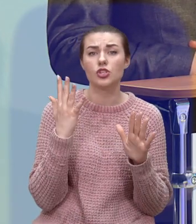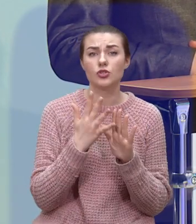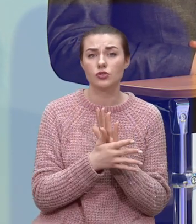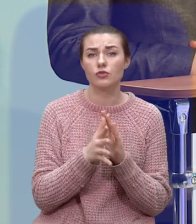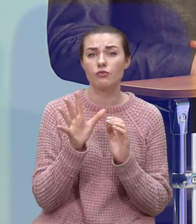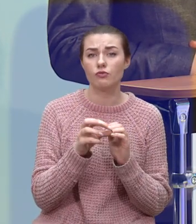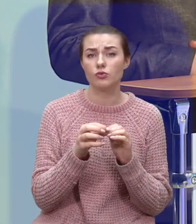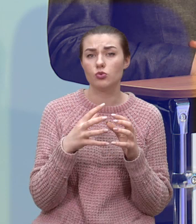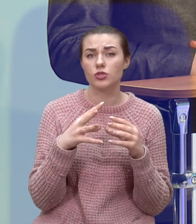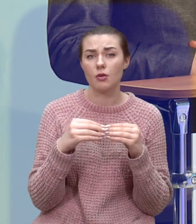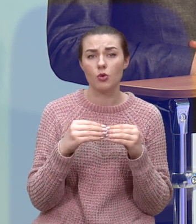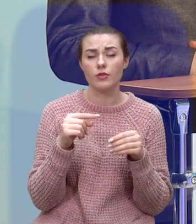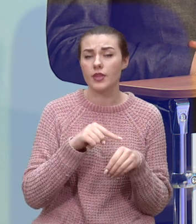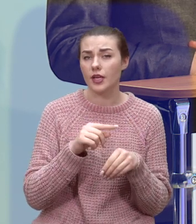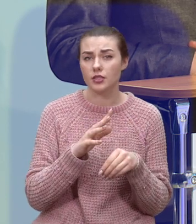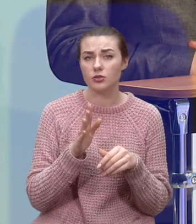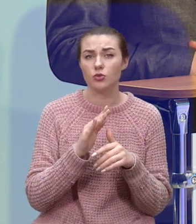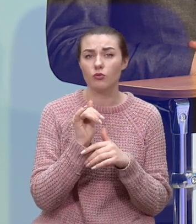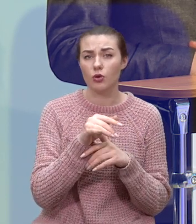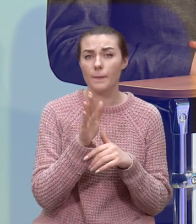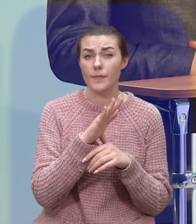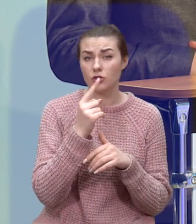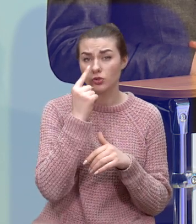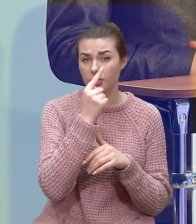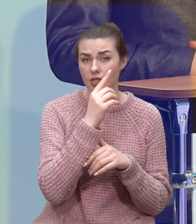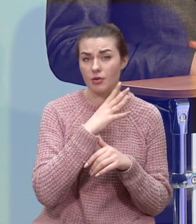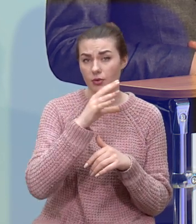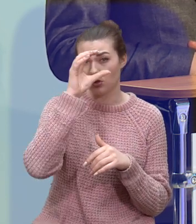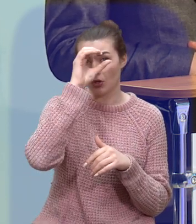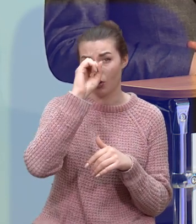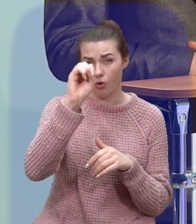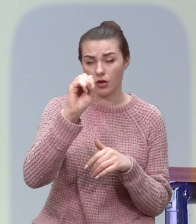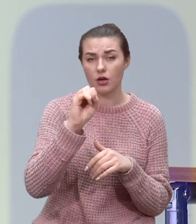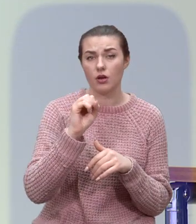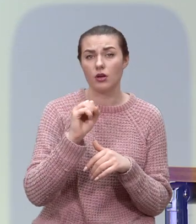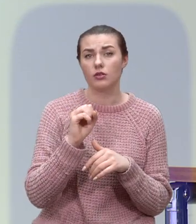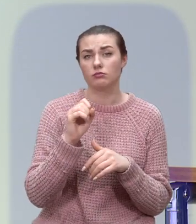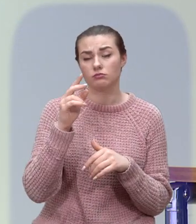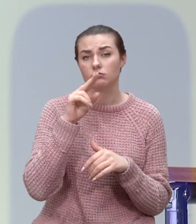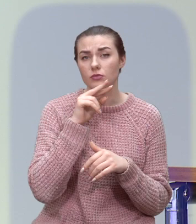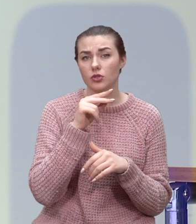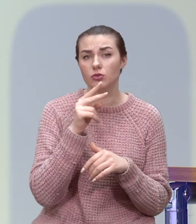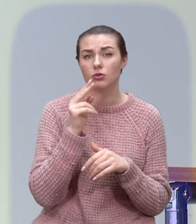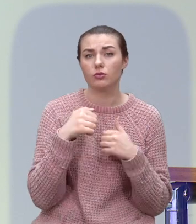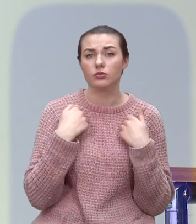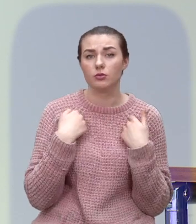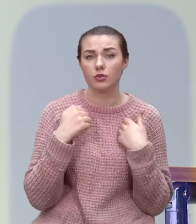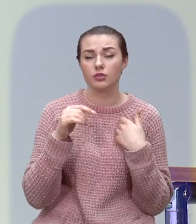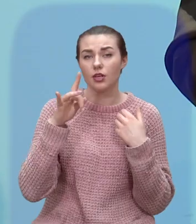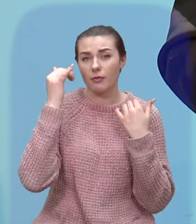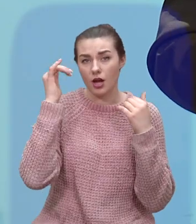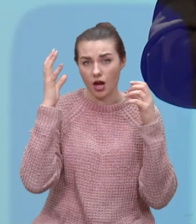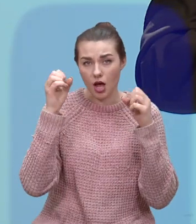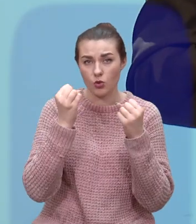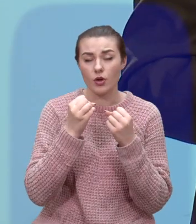касаясь ее у него между глазами был весьма приметный рок козёл устремился к двуногому барану которого я заметил на